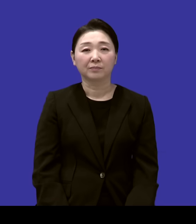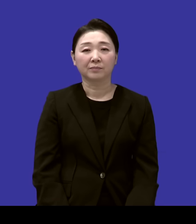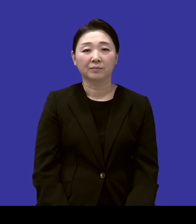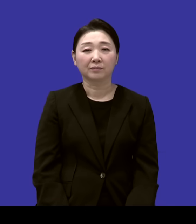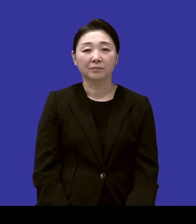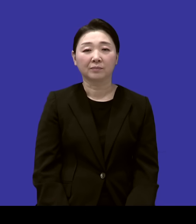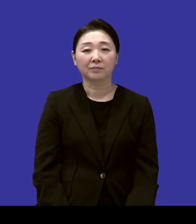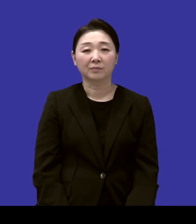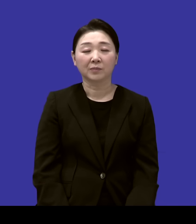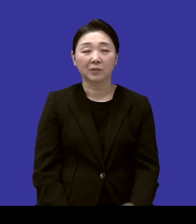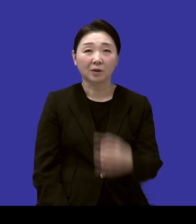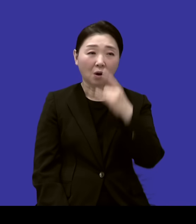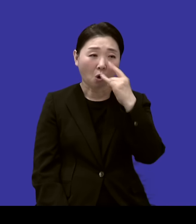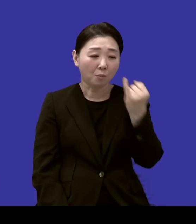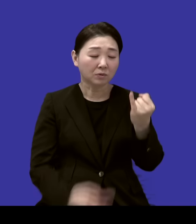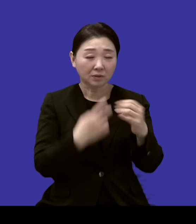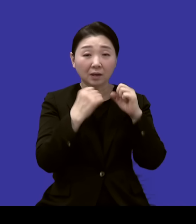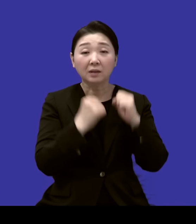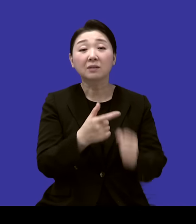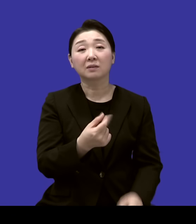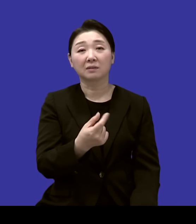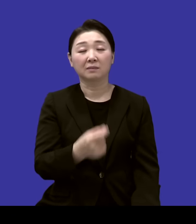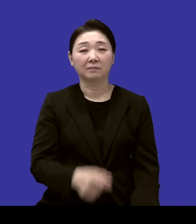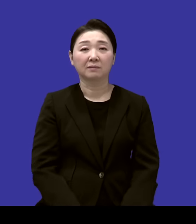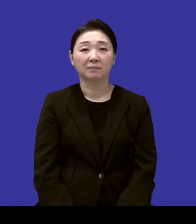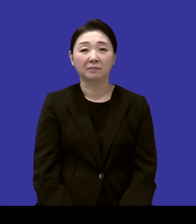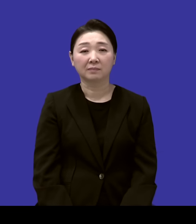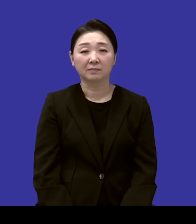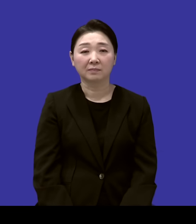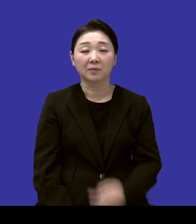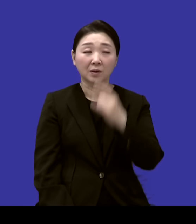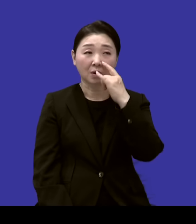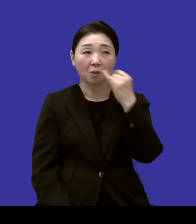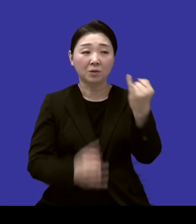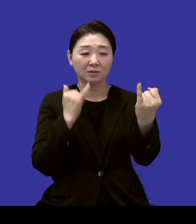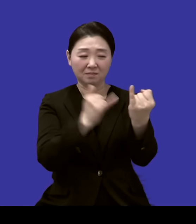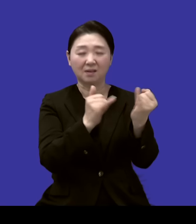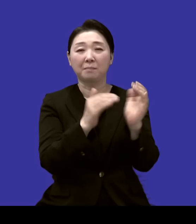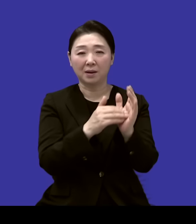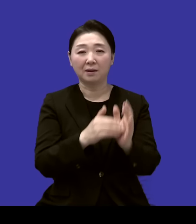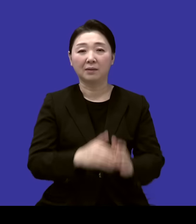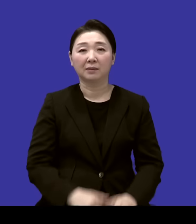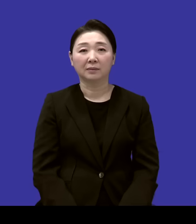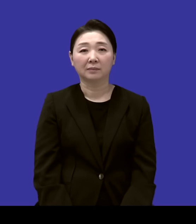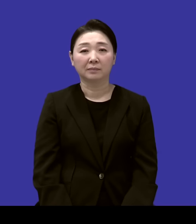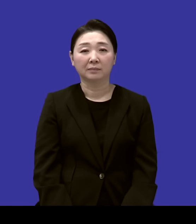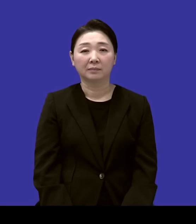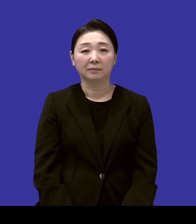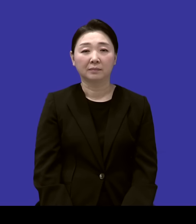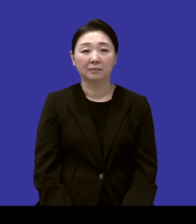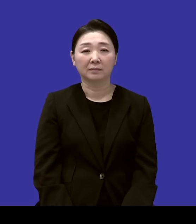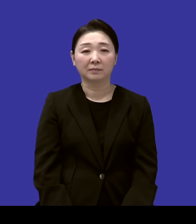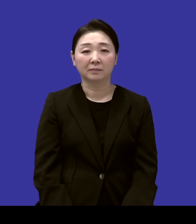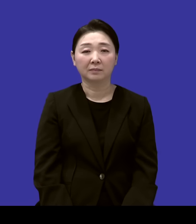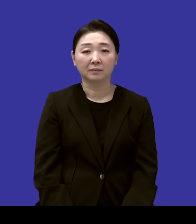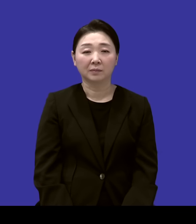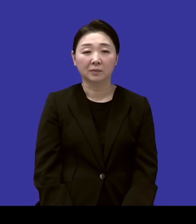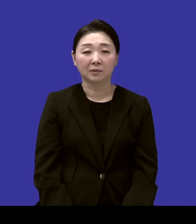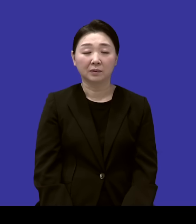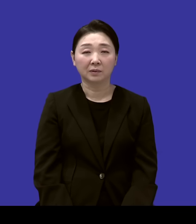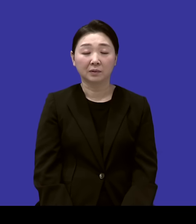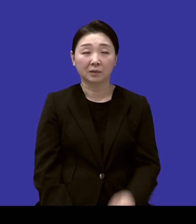그래 어머니가 살아계시니까 맞아. 어머니가 잊어버리고 계시니까. 있었네. 네, 어머니가 다시 연락이 됐더라고요. 네. 그러면 그때 어머니는 새아버지랑